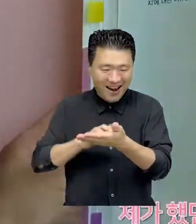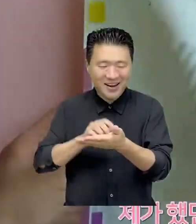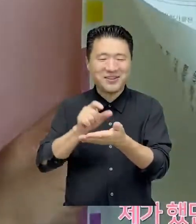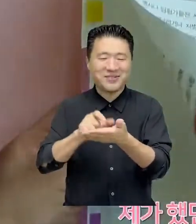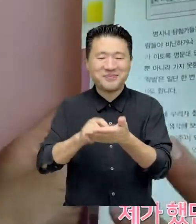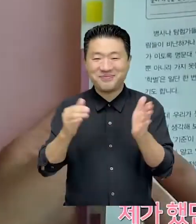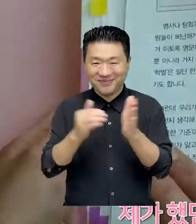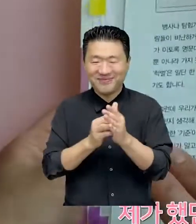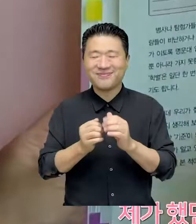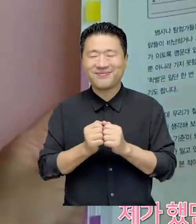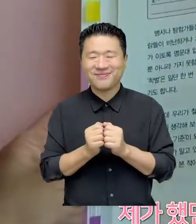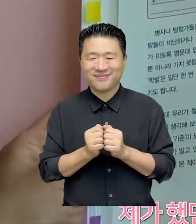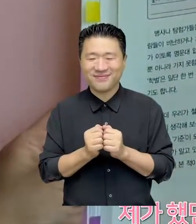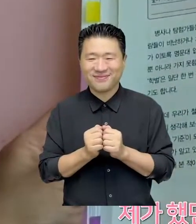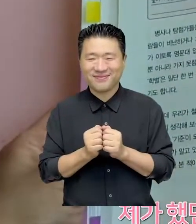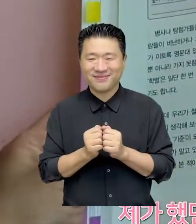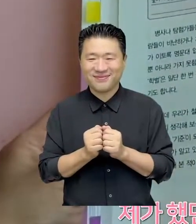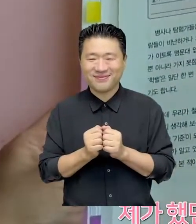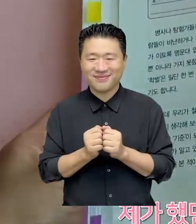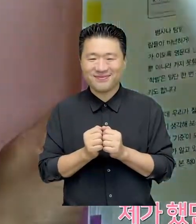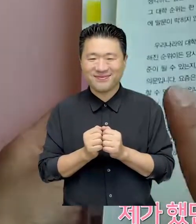삽입해서 적어보았고요.